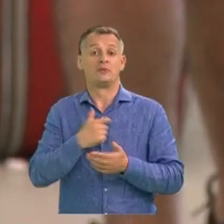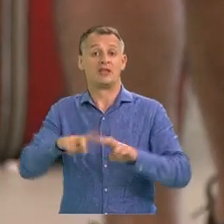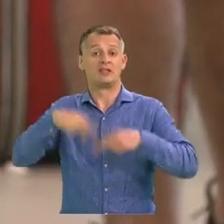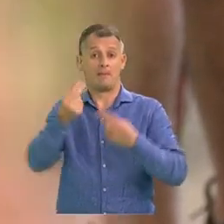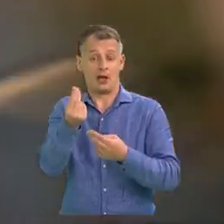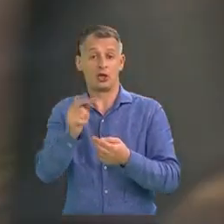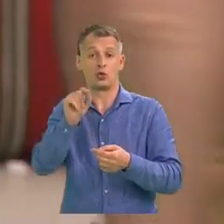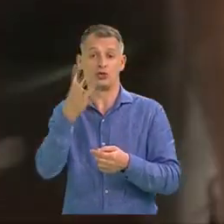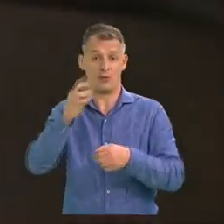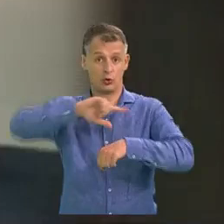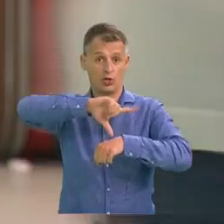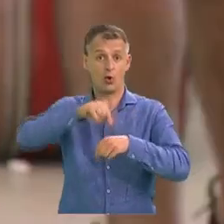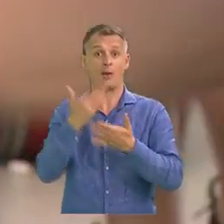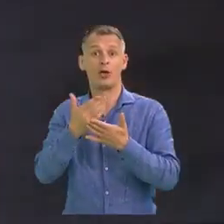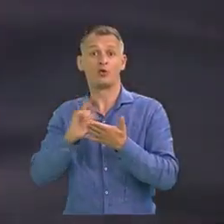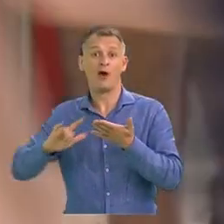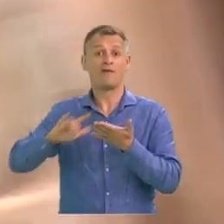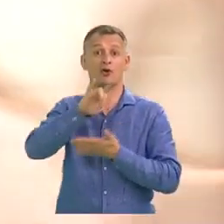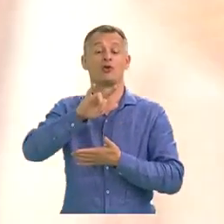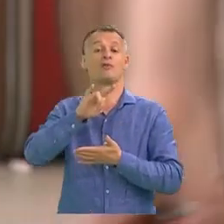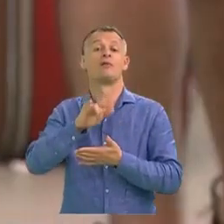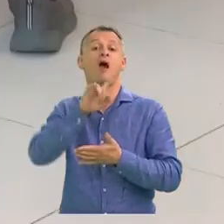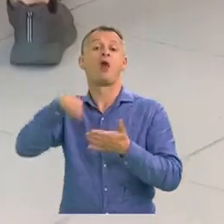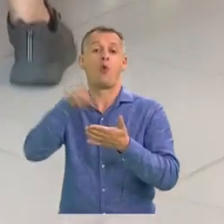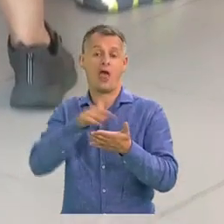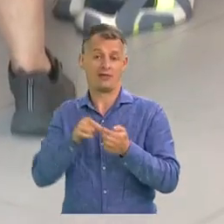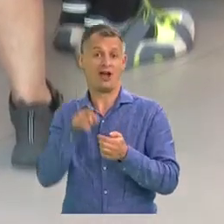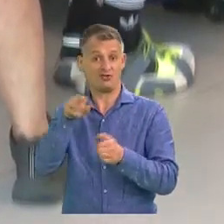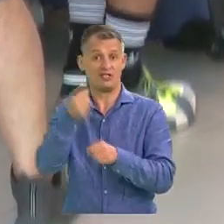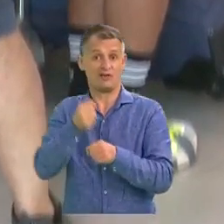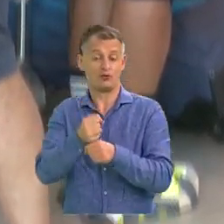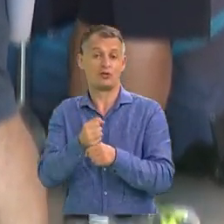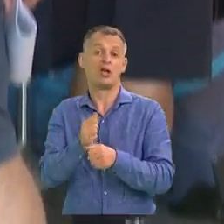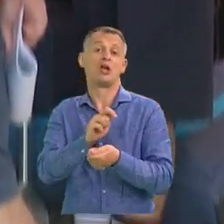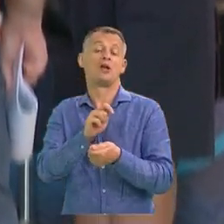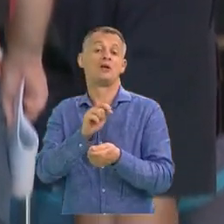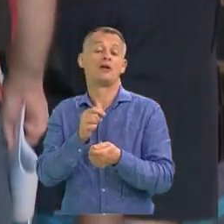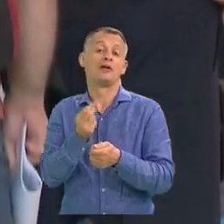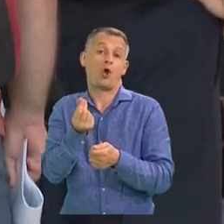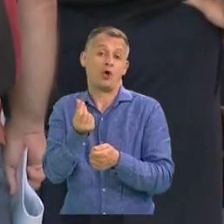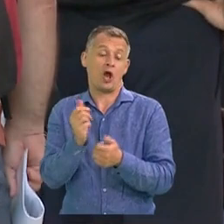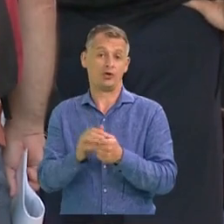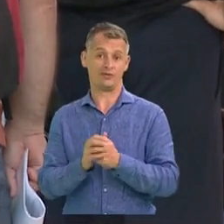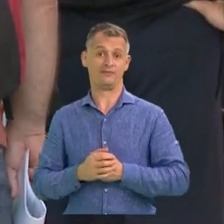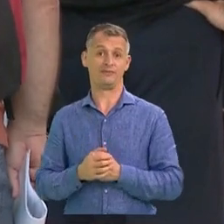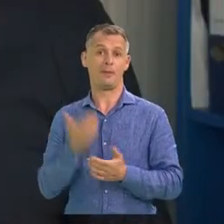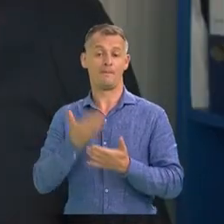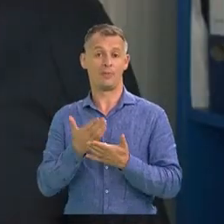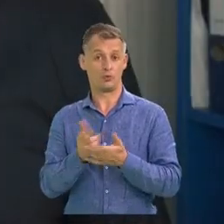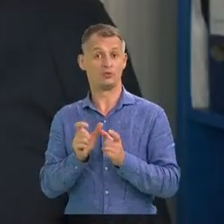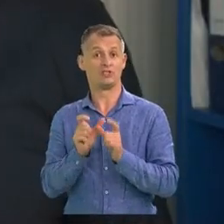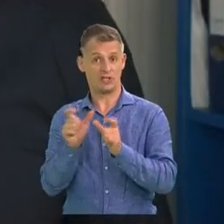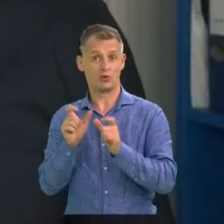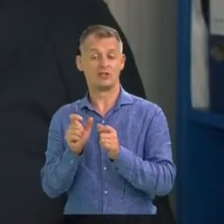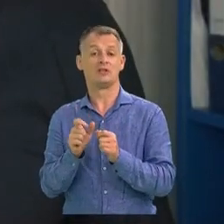24 de ore, pentru cursele de avion anulate, evident acest serviciu fiind contracost. Pentru măsura de siguranță, este recomandat să se apeleze